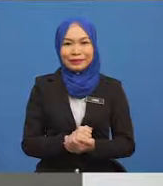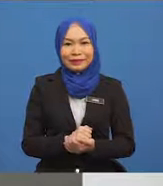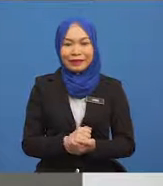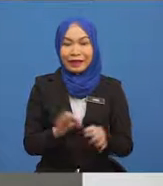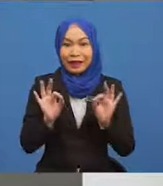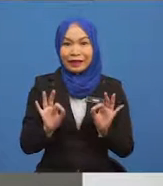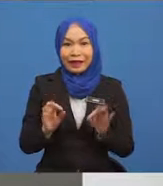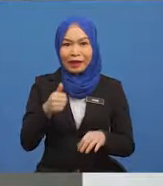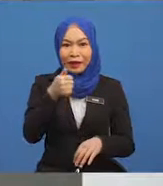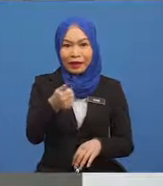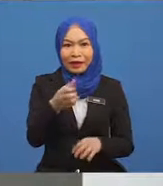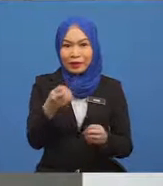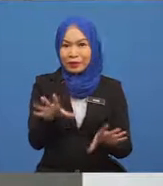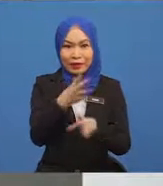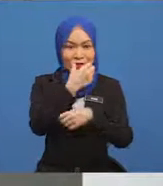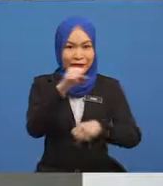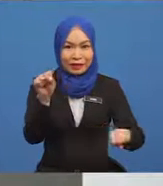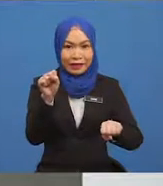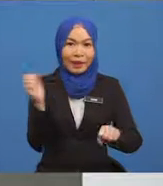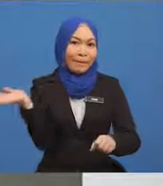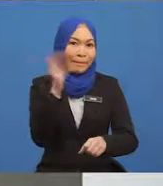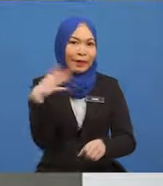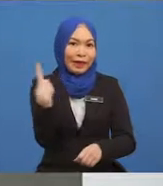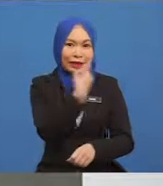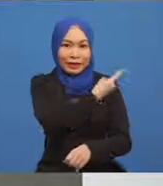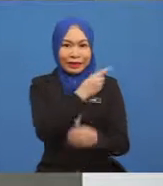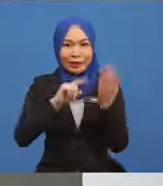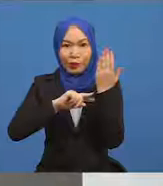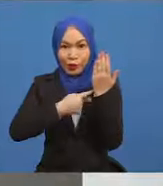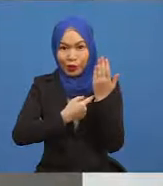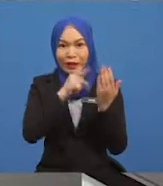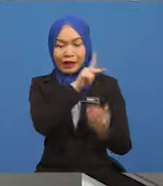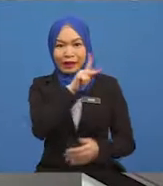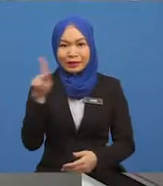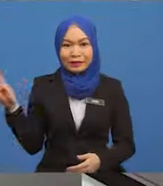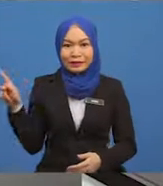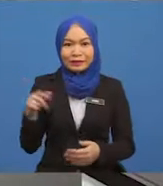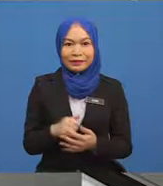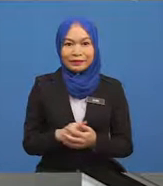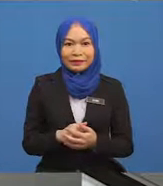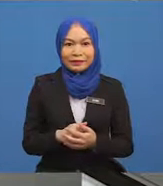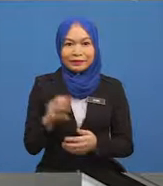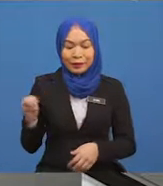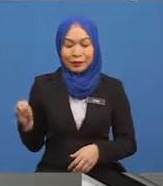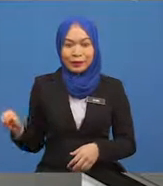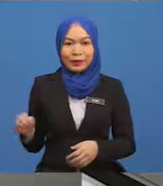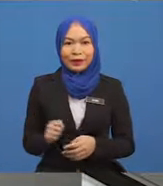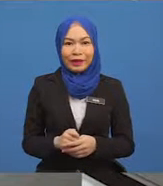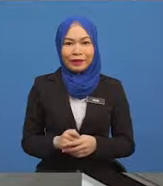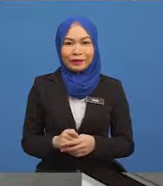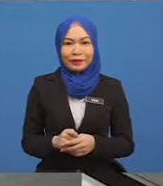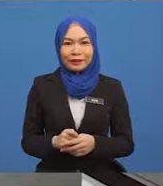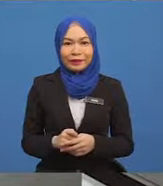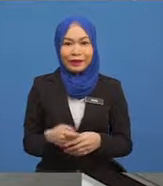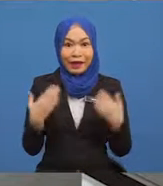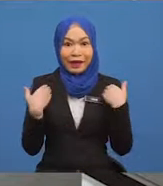Sekiranya anda telah bersedia, mari kita mulakan. Murid-murid, pernahkah